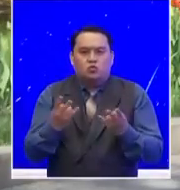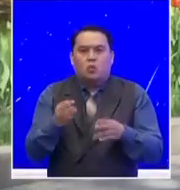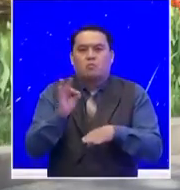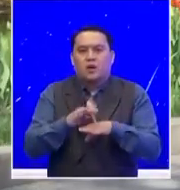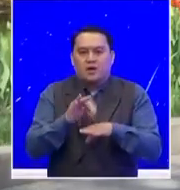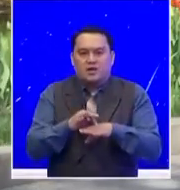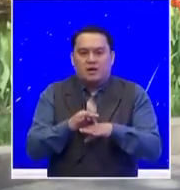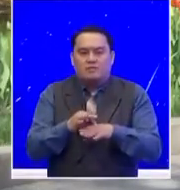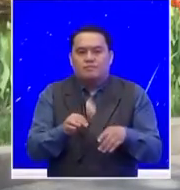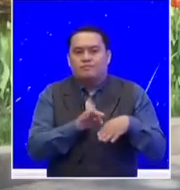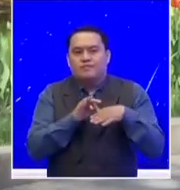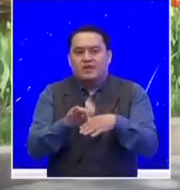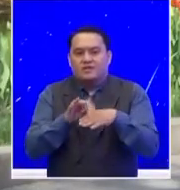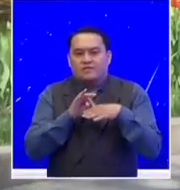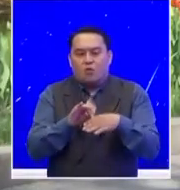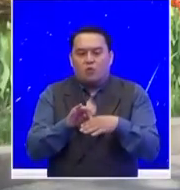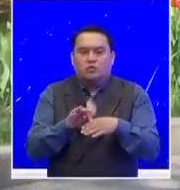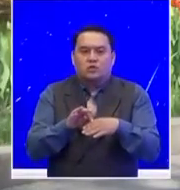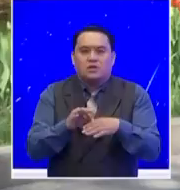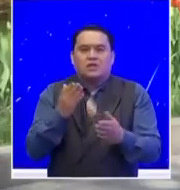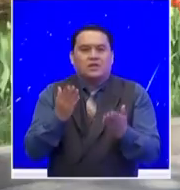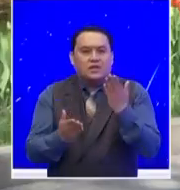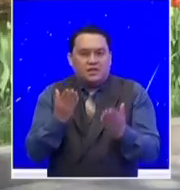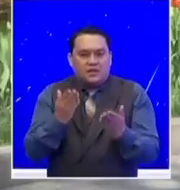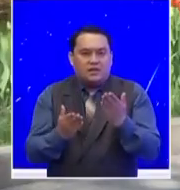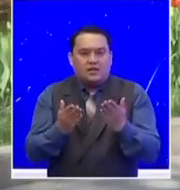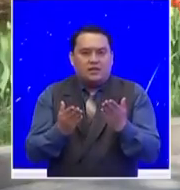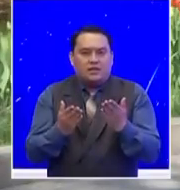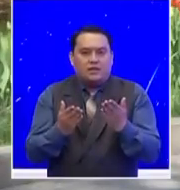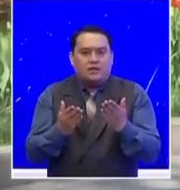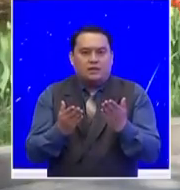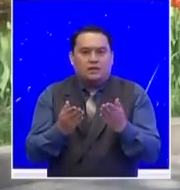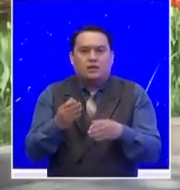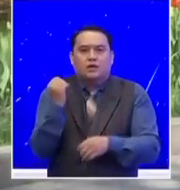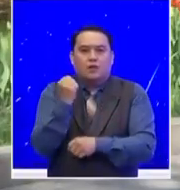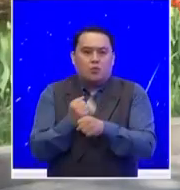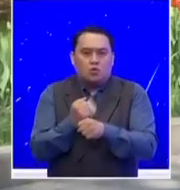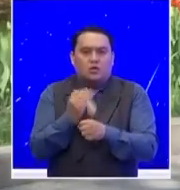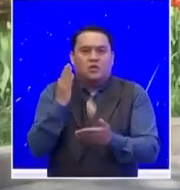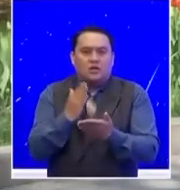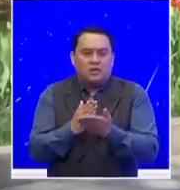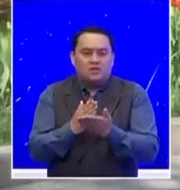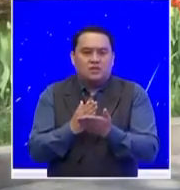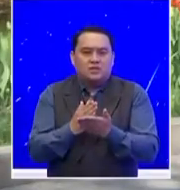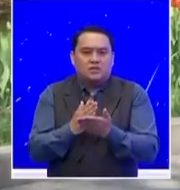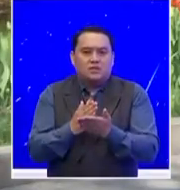так далее тогда перевозятся, допустим, вот больницы там и так далее. Или, либо работники, которые имеют